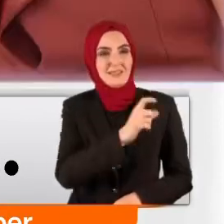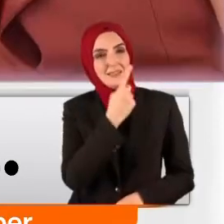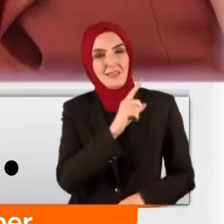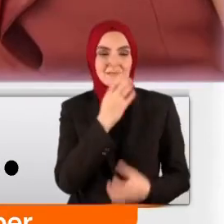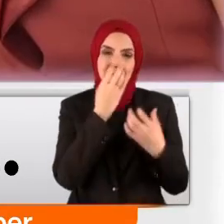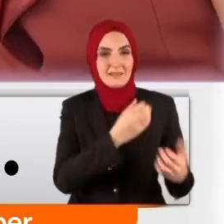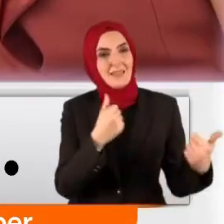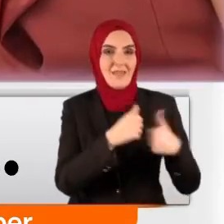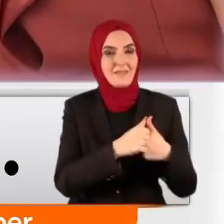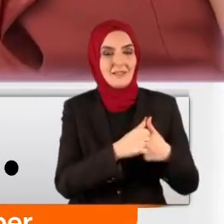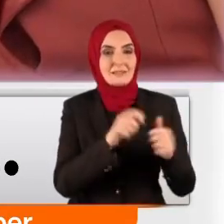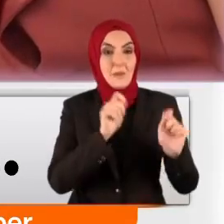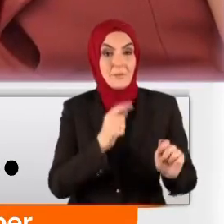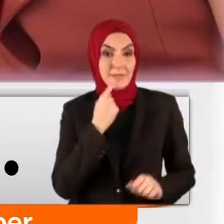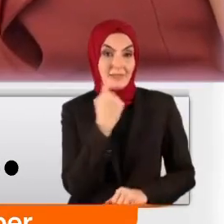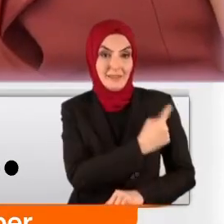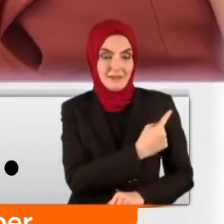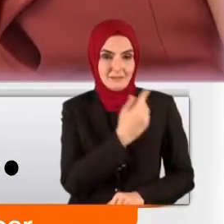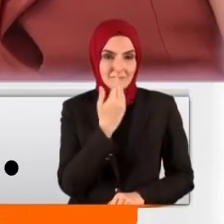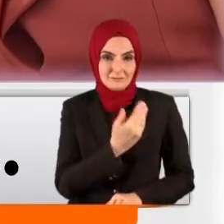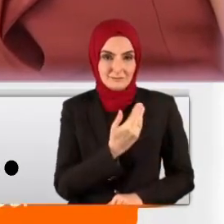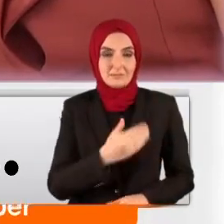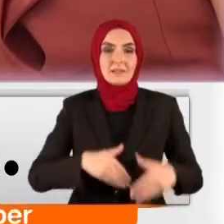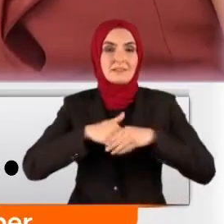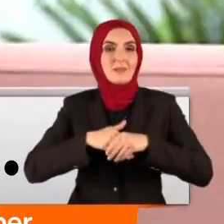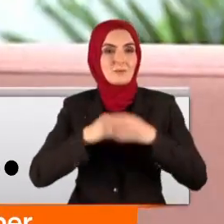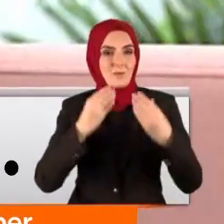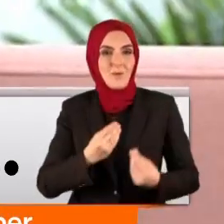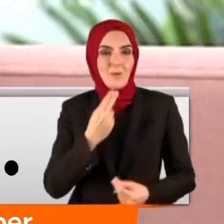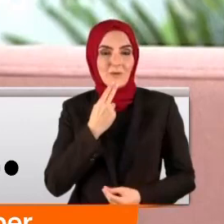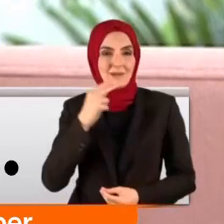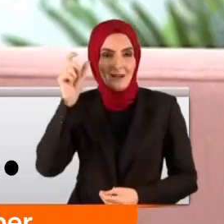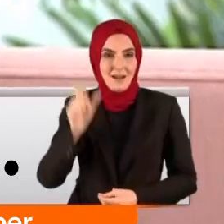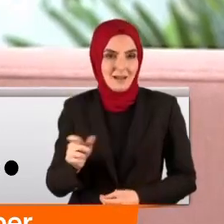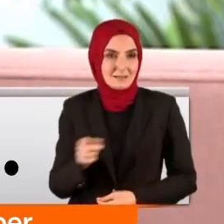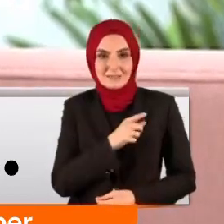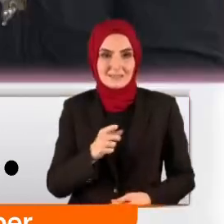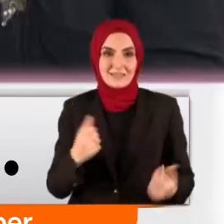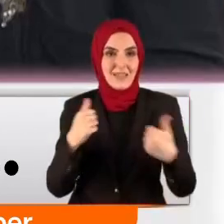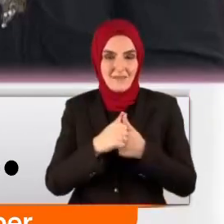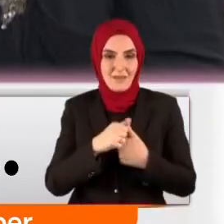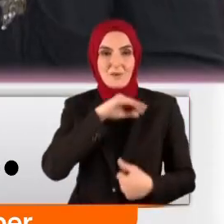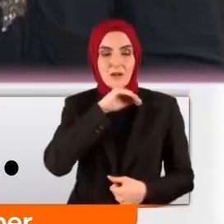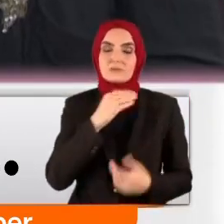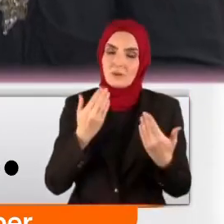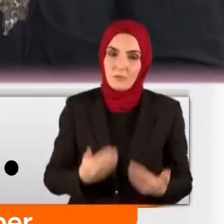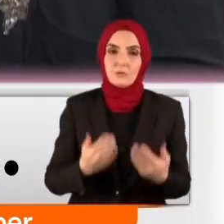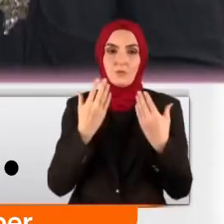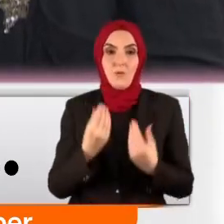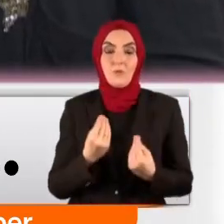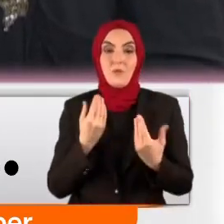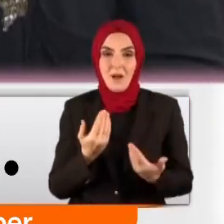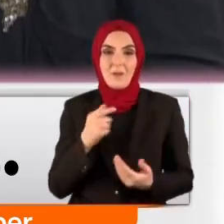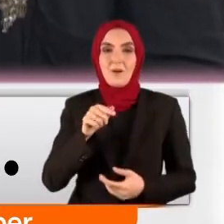Zeyrek. Güvendik, yaşlı adamı tanıştırdığı kadınla evlenmeye ikna etti. Ancak bu kirli tezgahın bir parçasıydı. Şaduman Zeyrek'le